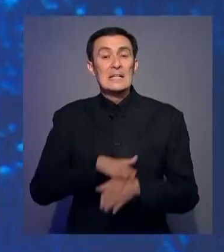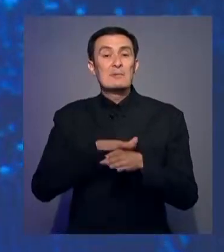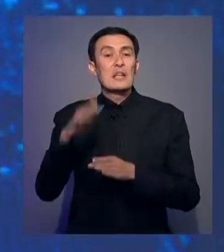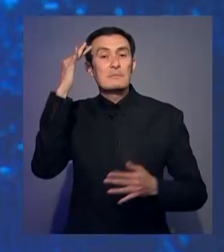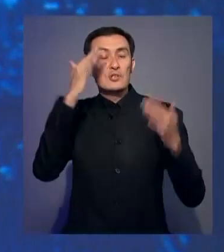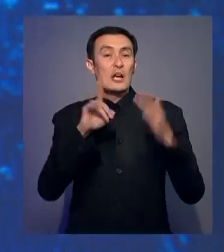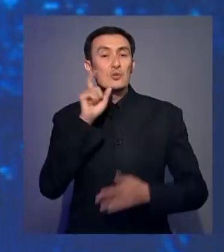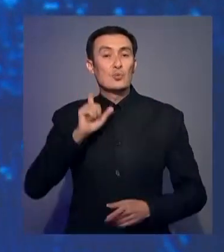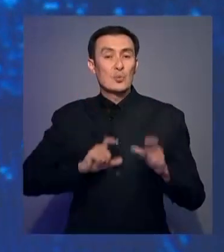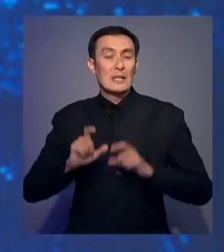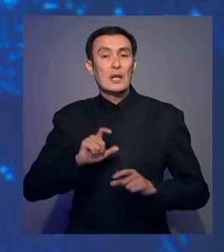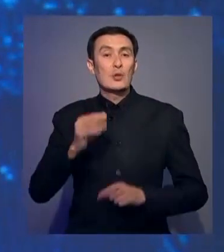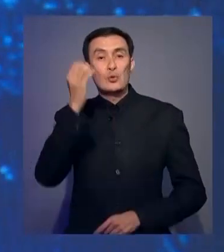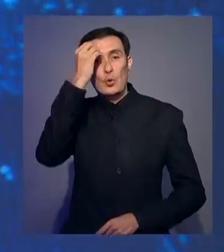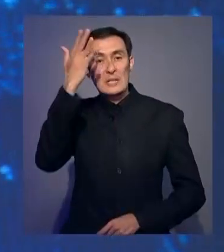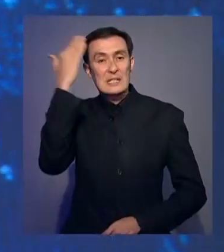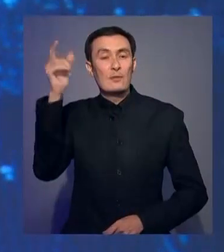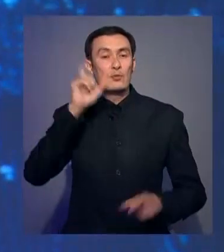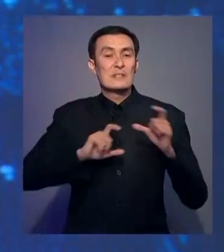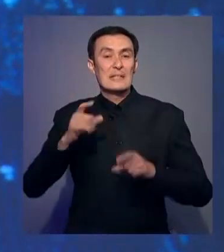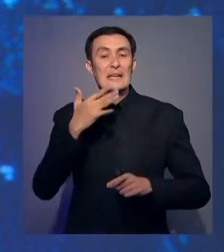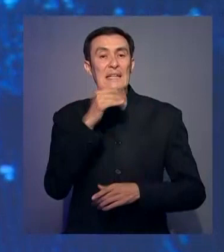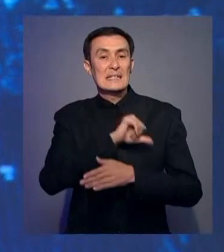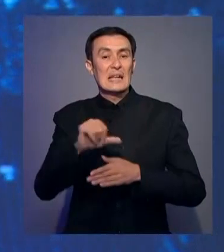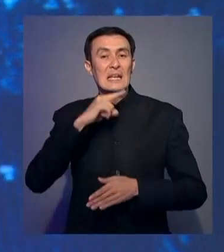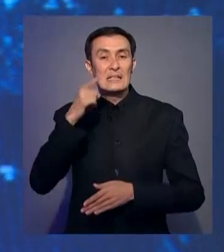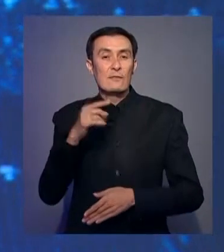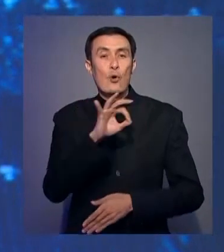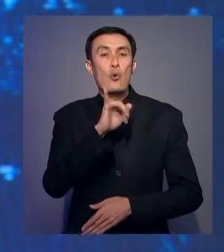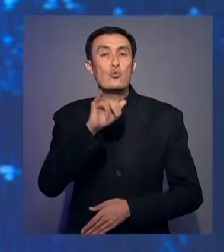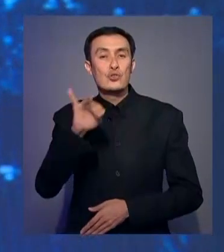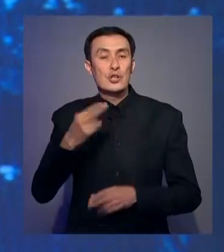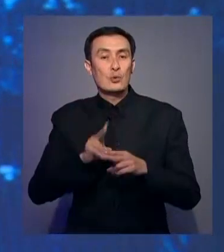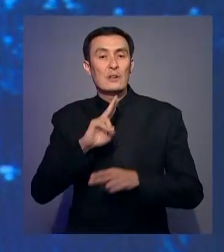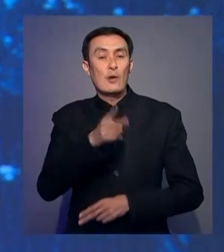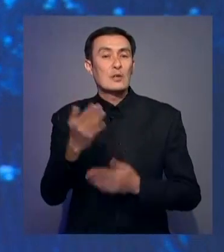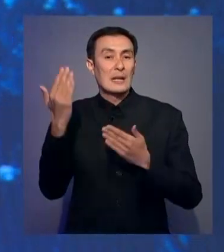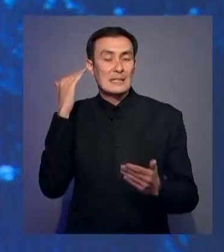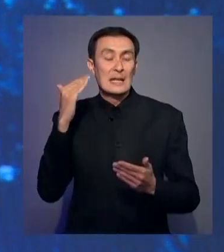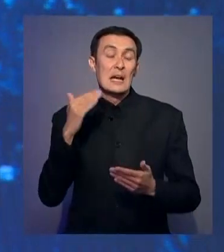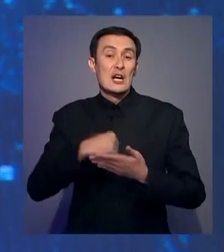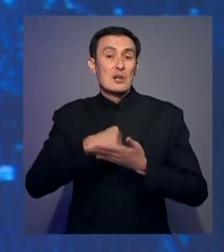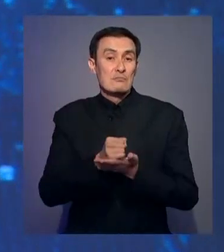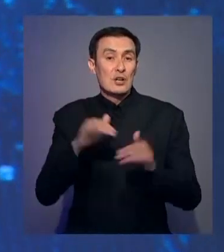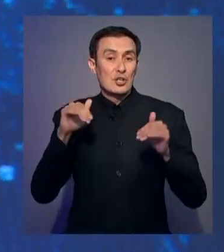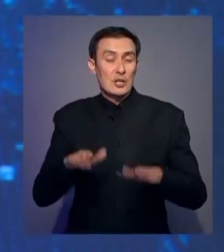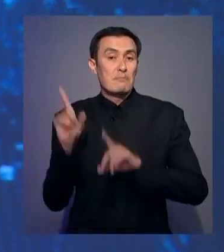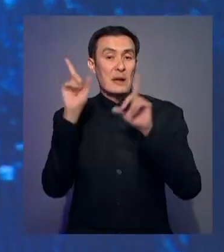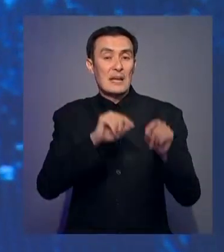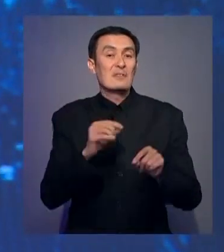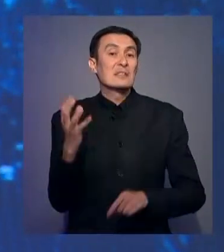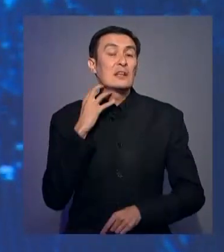Сбылась мечта студента Токийского университета иностранных языков Такуро Оучи, который 2 года назад поставил перед собой задачу